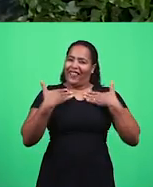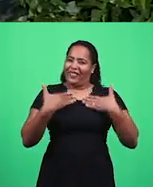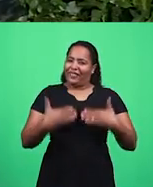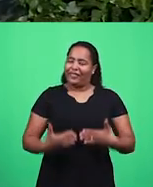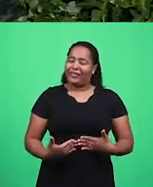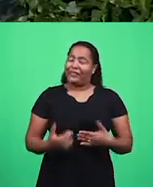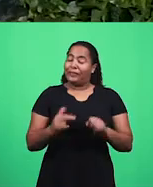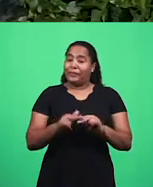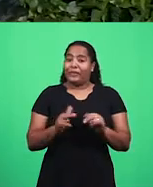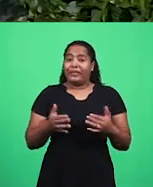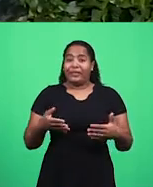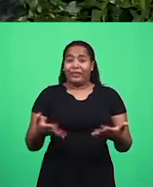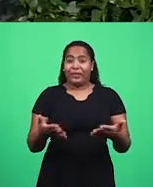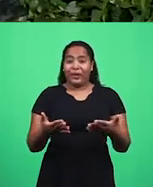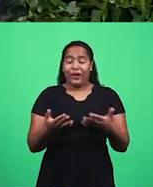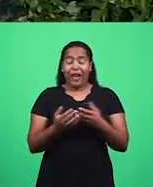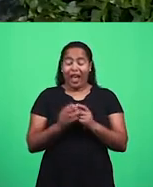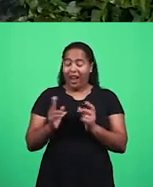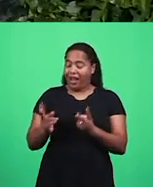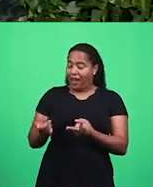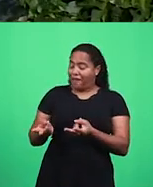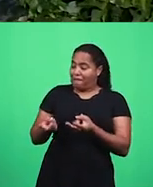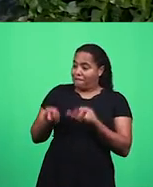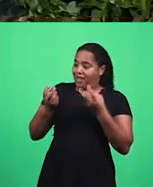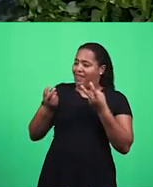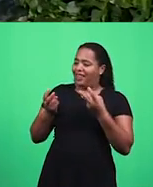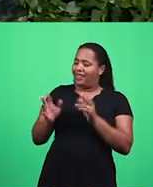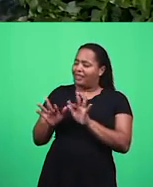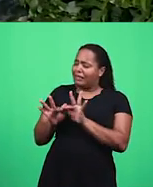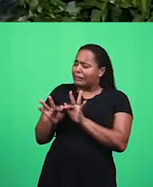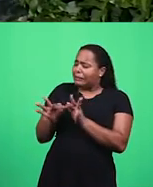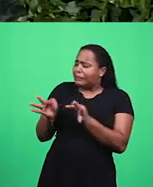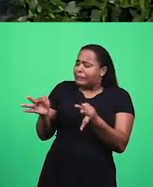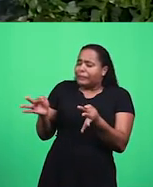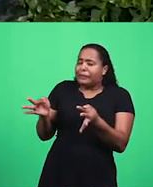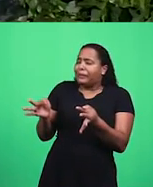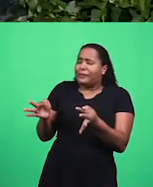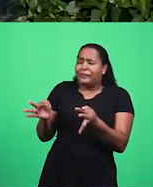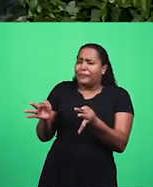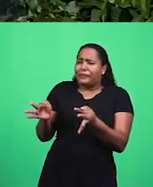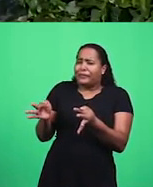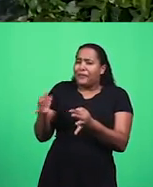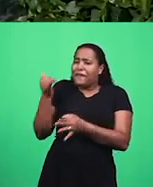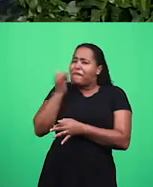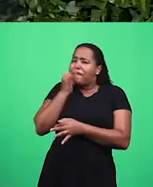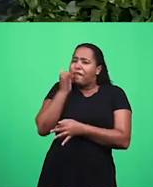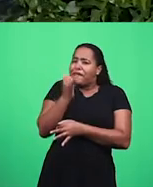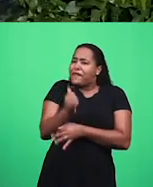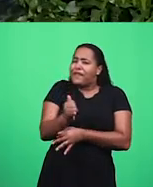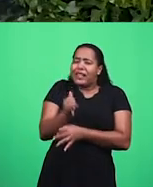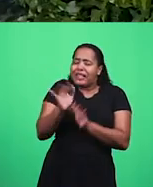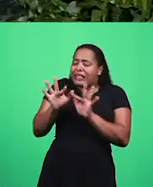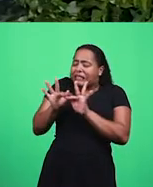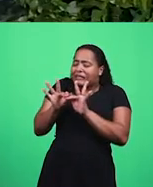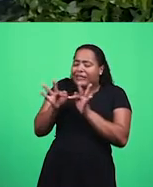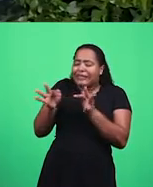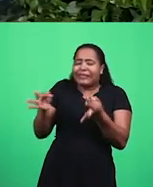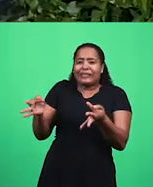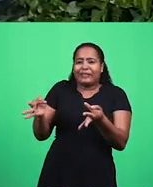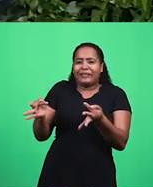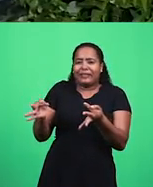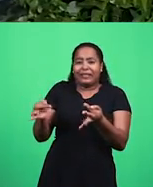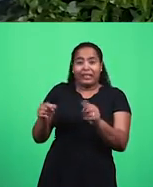любить Его, да? Она видела простоту Господа Иисуса, Его Слово